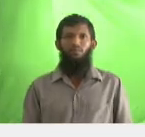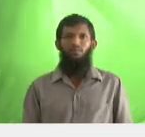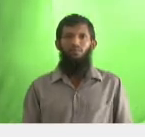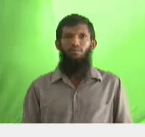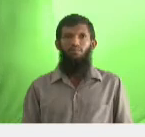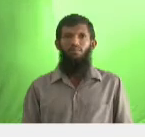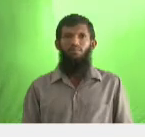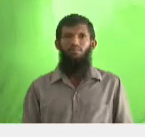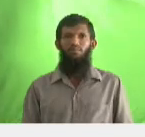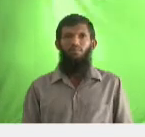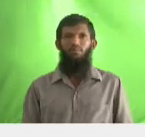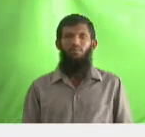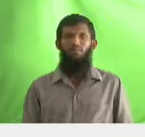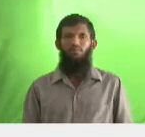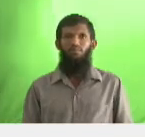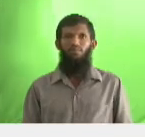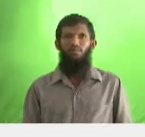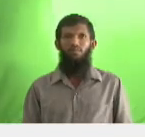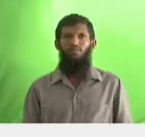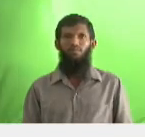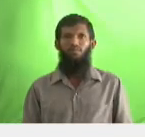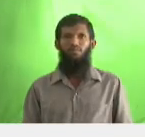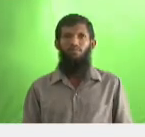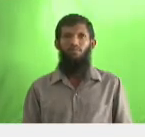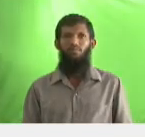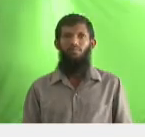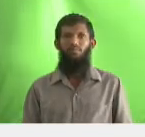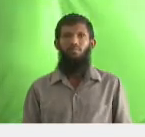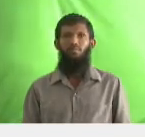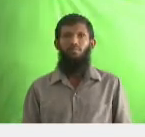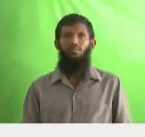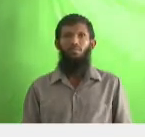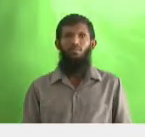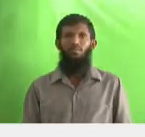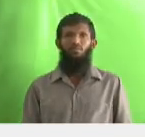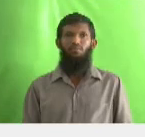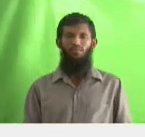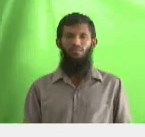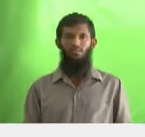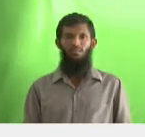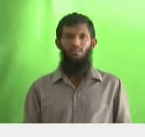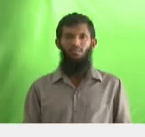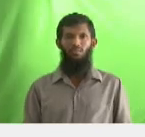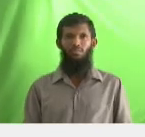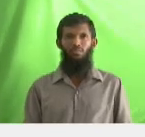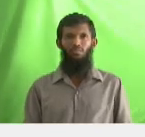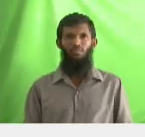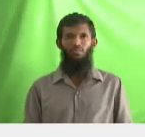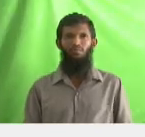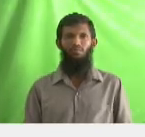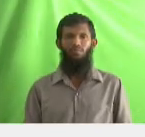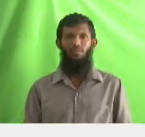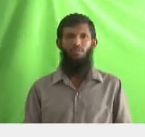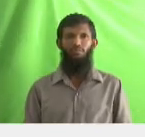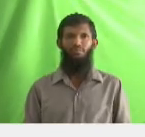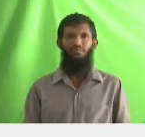والتابعين وعنا معهم بمنك وكرمك يا أكرم الأكرمين. اللهم أعز الإسلام والمسلمين،